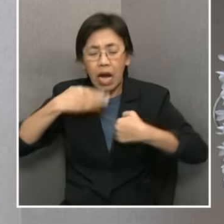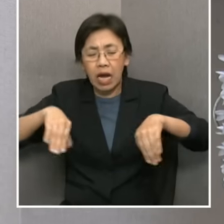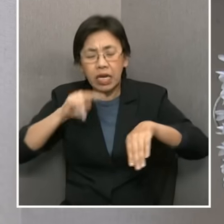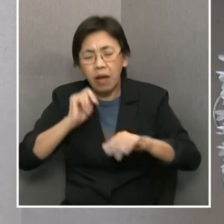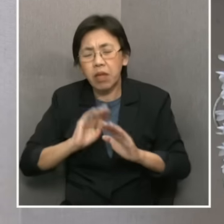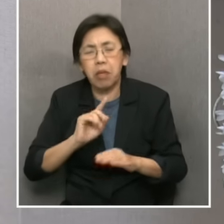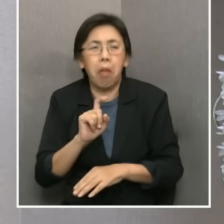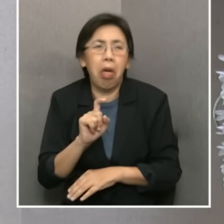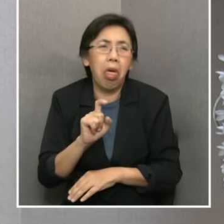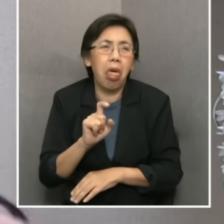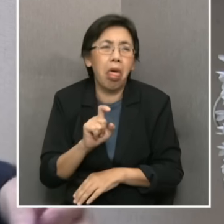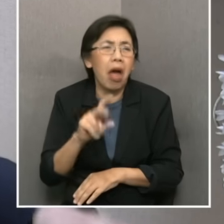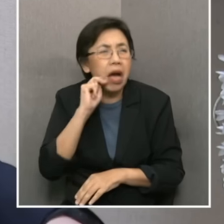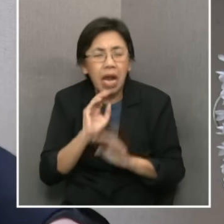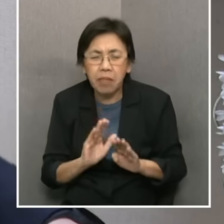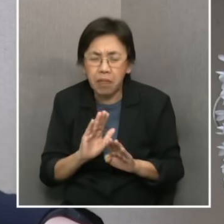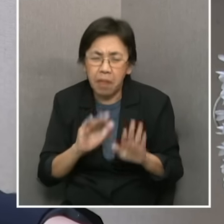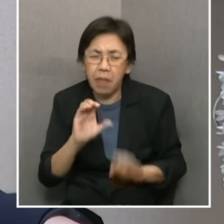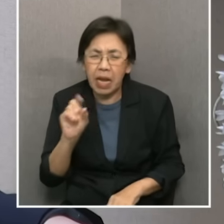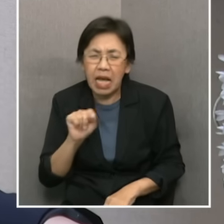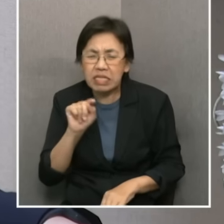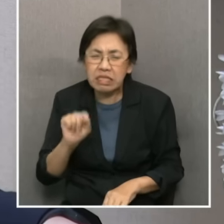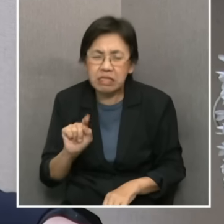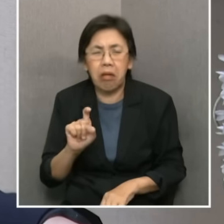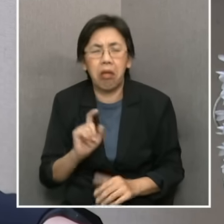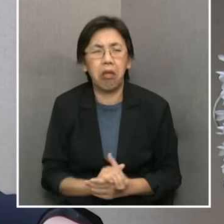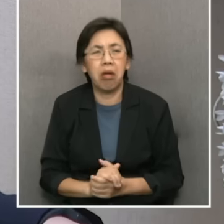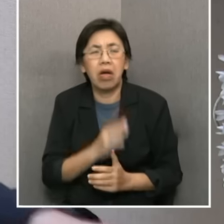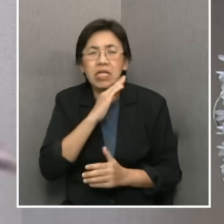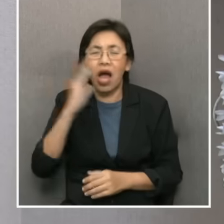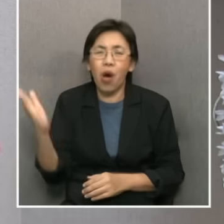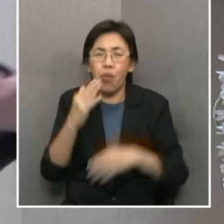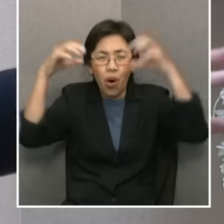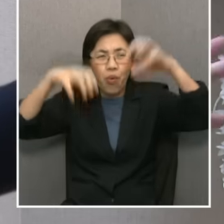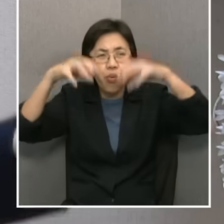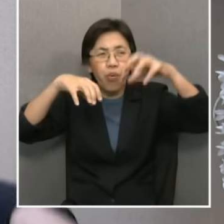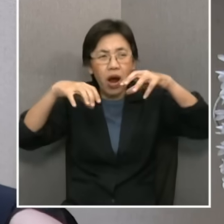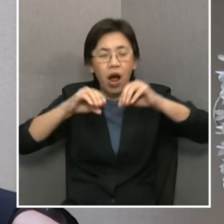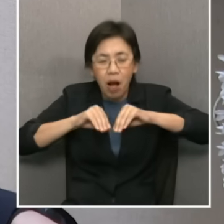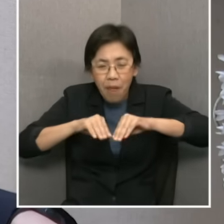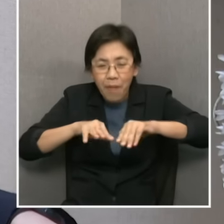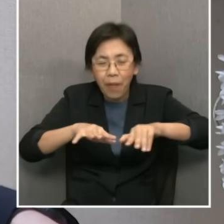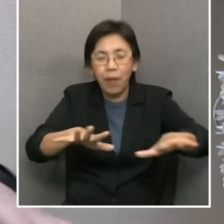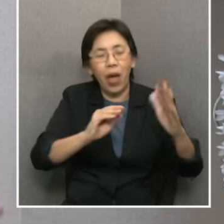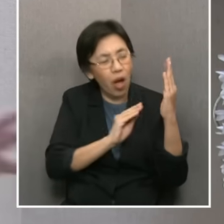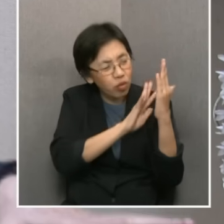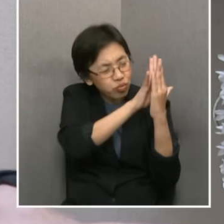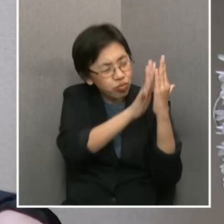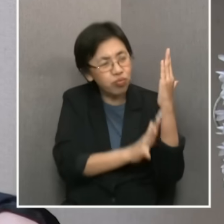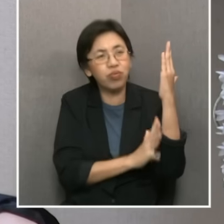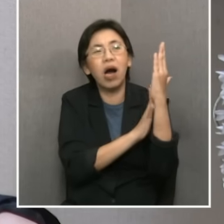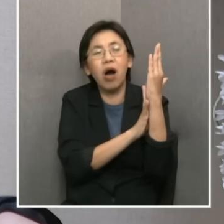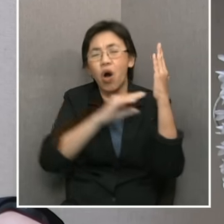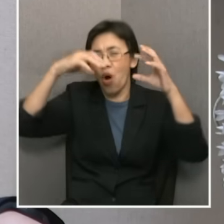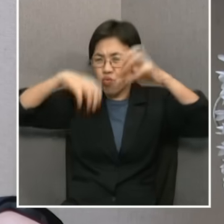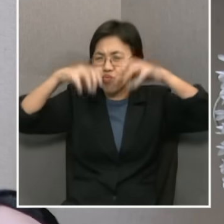ณครึ่งอ่างอย่างมากอะไรอย่างเงี้ยนะฮะแต่ว่าถ้ามีพายุเข้ามาเนี่ยมันจะแผ่เป็นวงกว้างนะครับฝนตกเป็นวงกว้